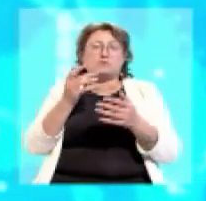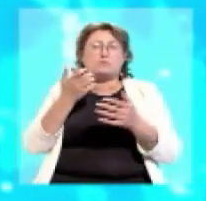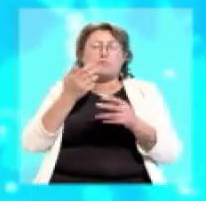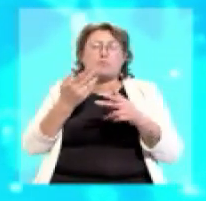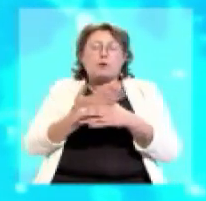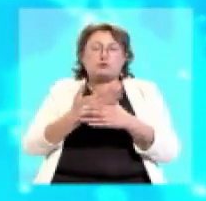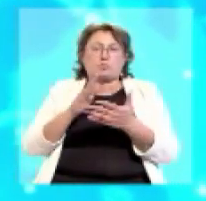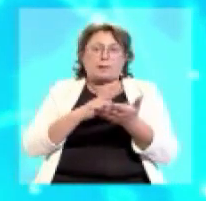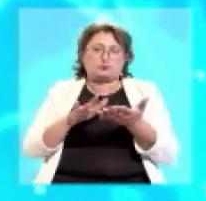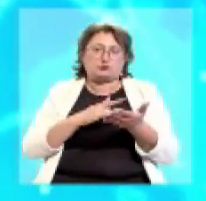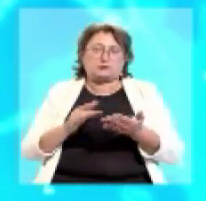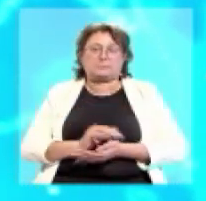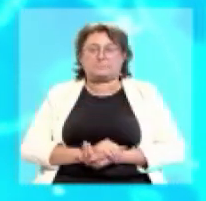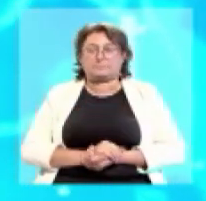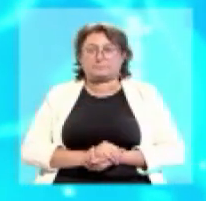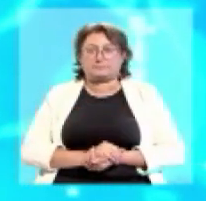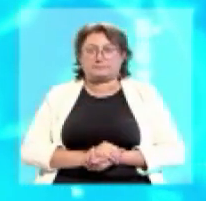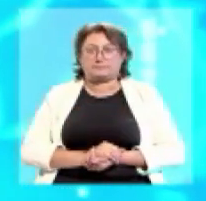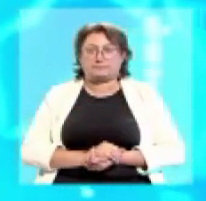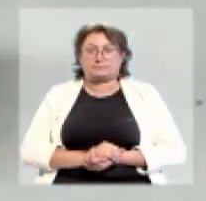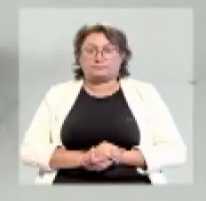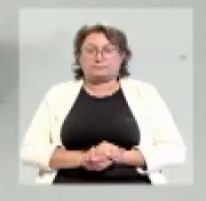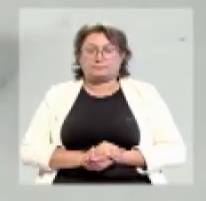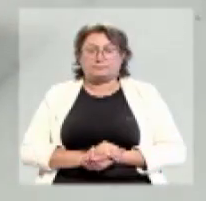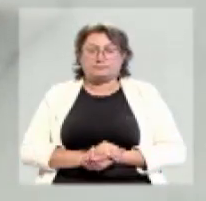планшета. Подробности в репортаже моих коллег.